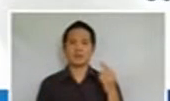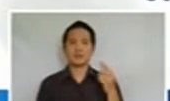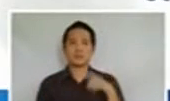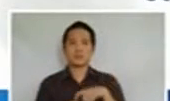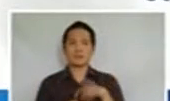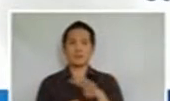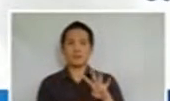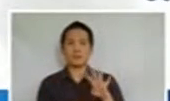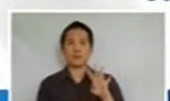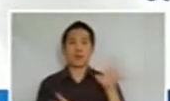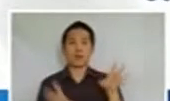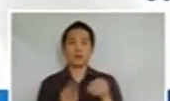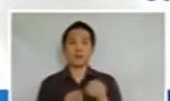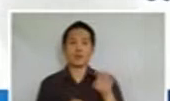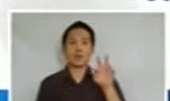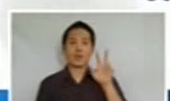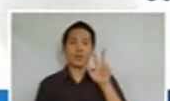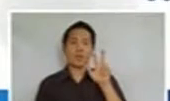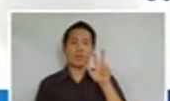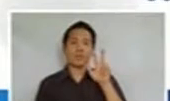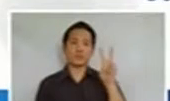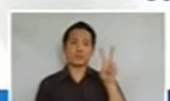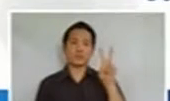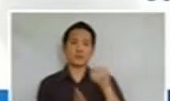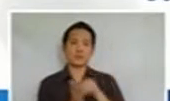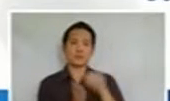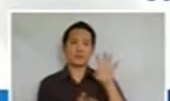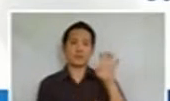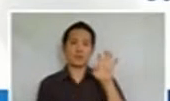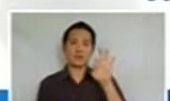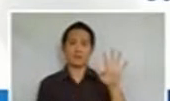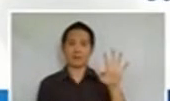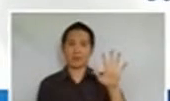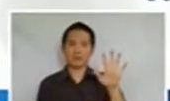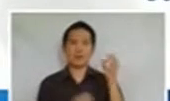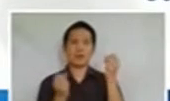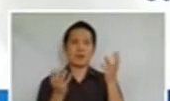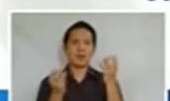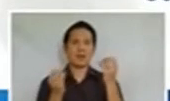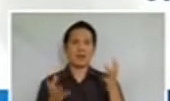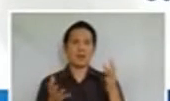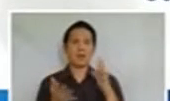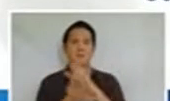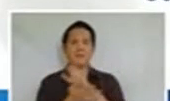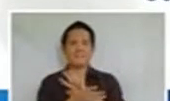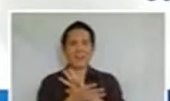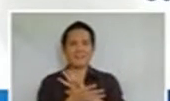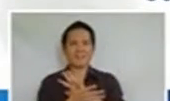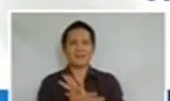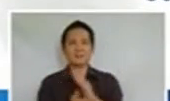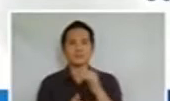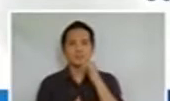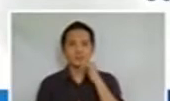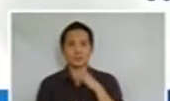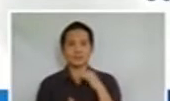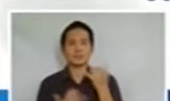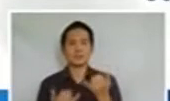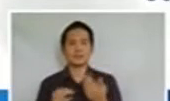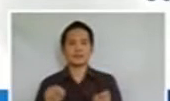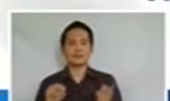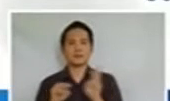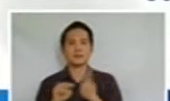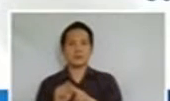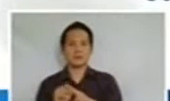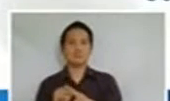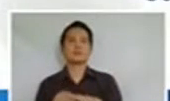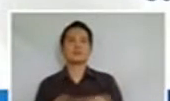8,656 na po ang kabuang bilang ng mga gumaling sa COVID-19 sa bansa. Kaya naman po hindi kami magsasawang ipaalala sa